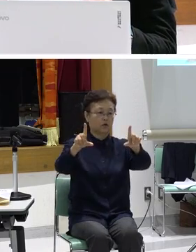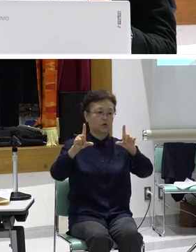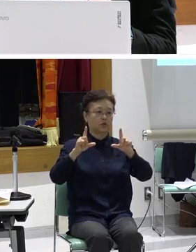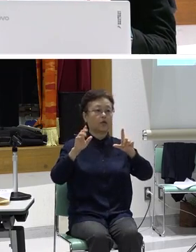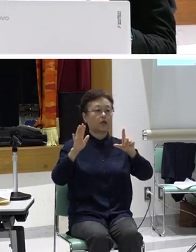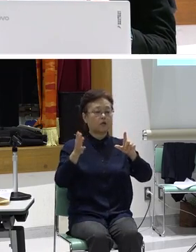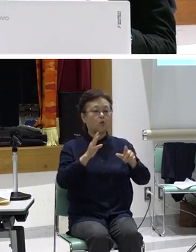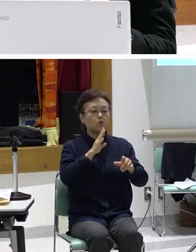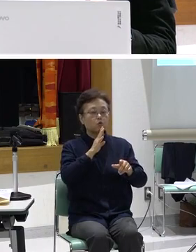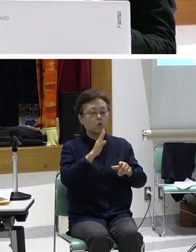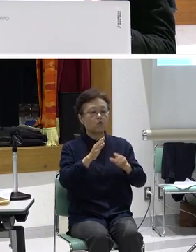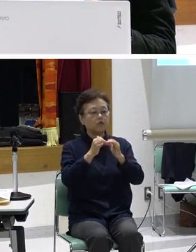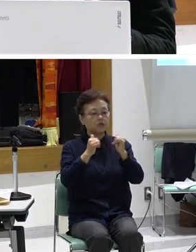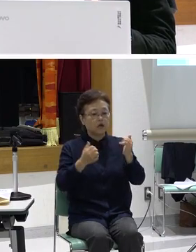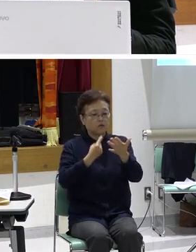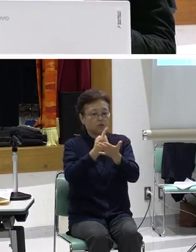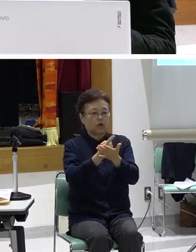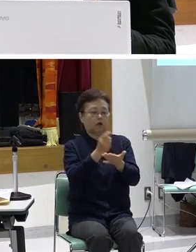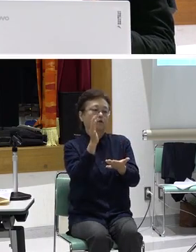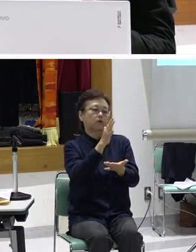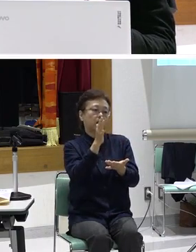協会のね、